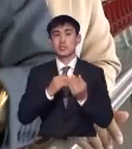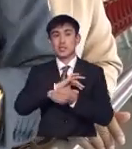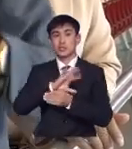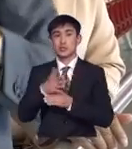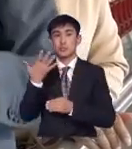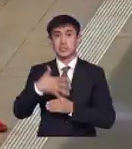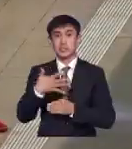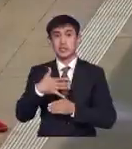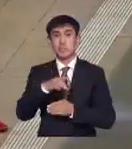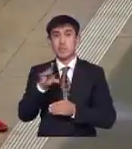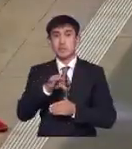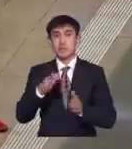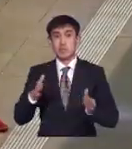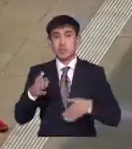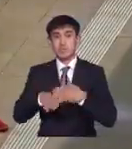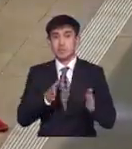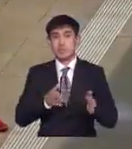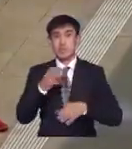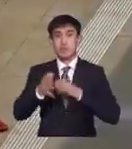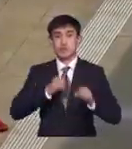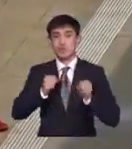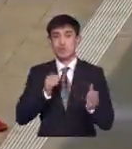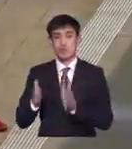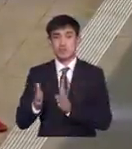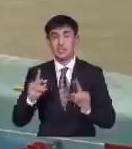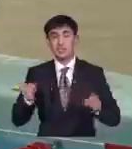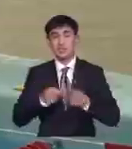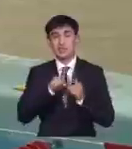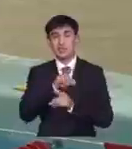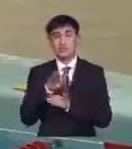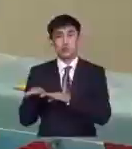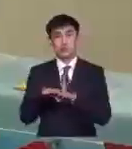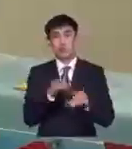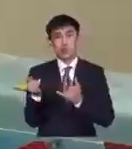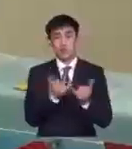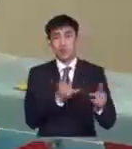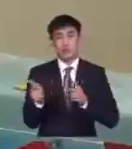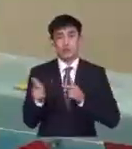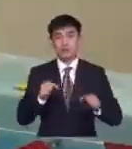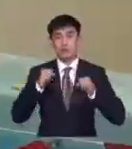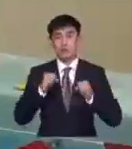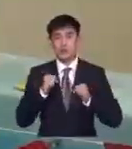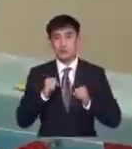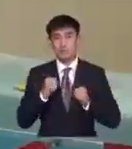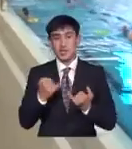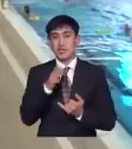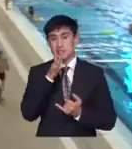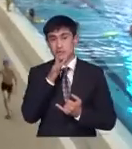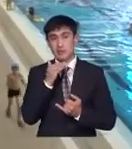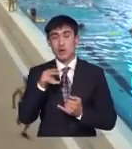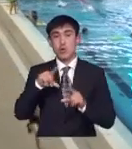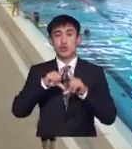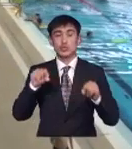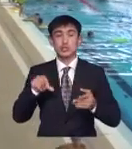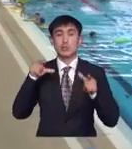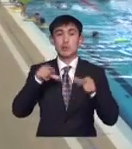оснащенный 50-метровым бассейном международного класса, создает идеальные условия для подготовки спортсменов. В настоящее время